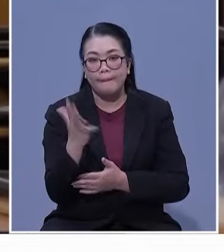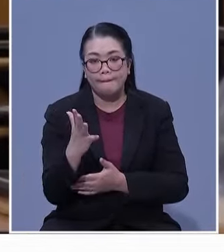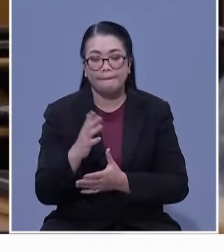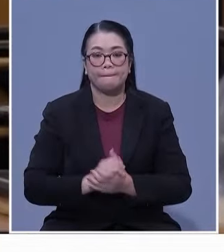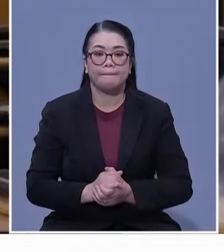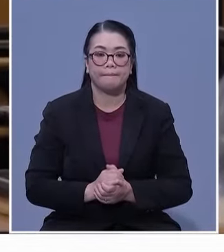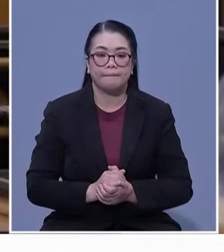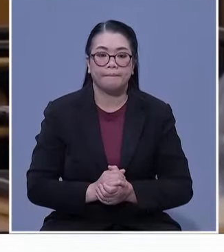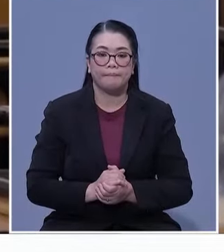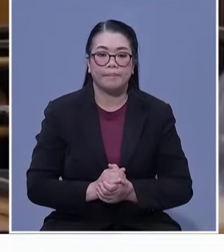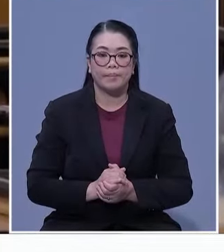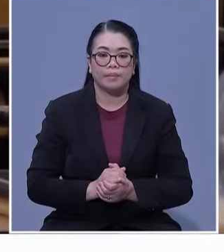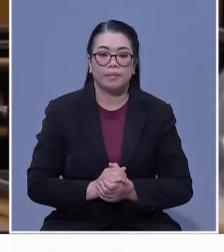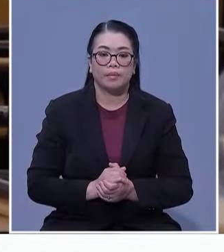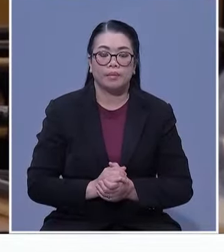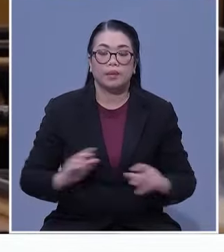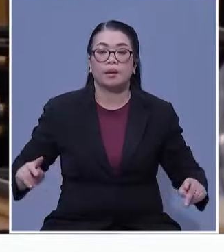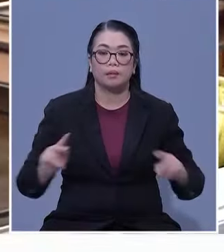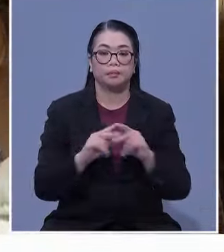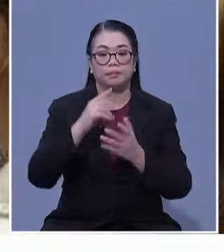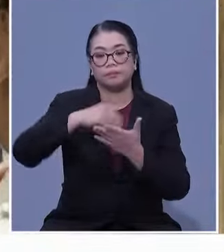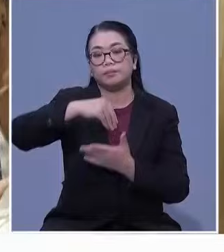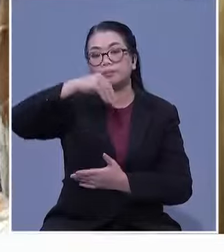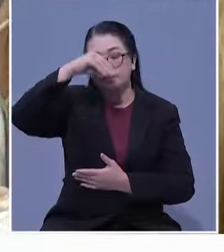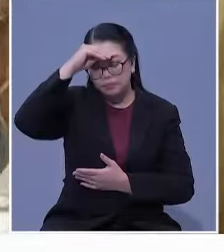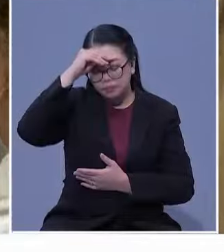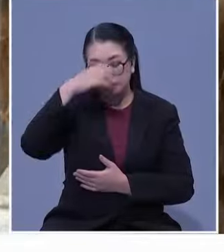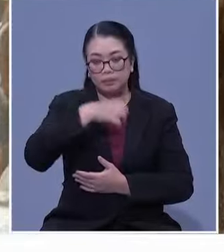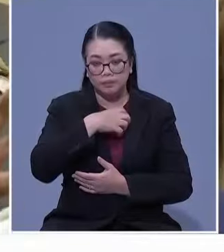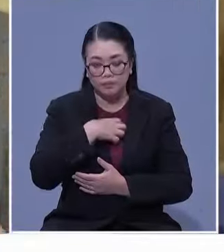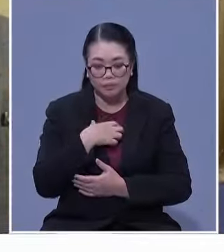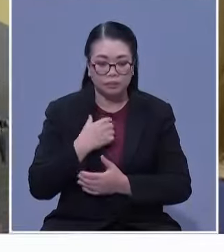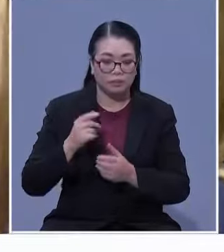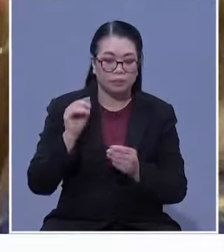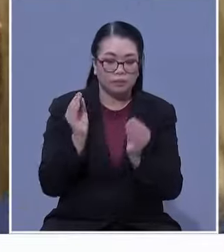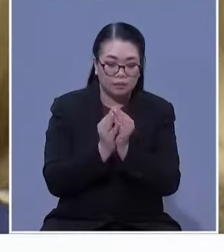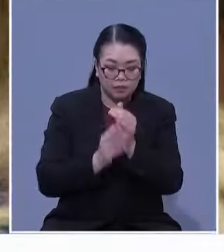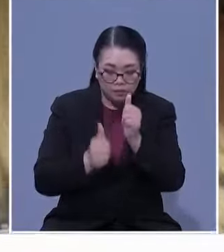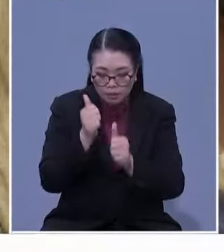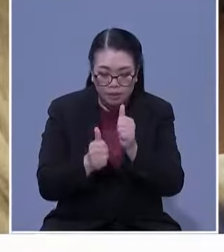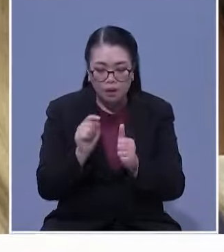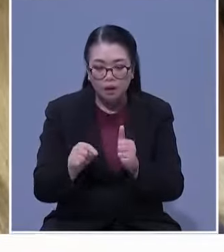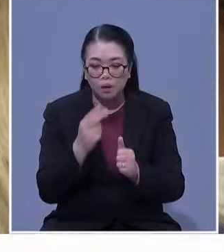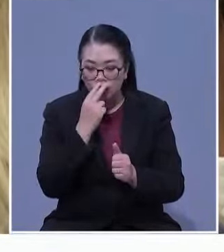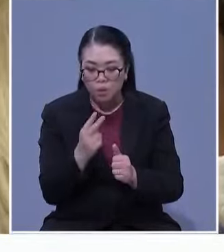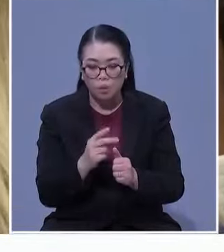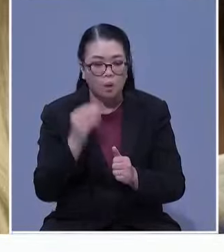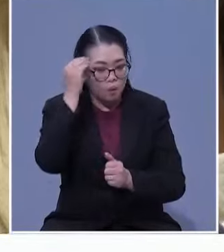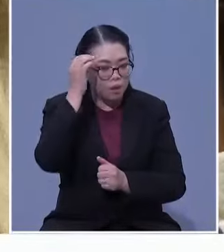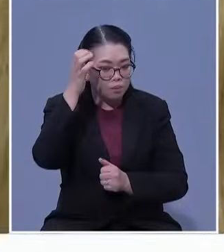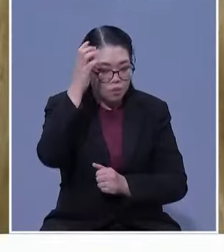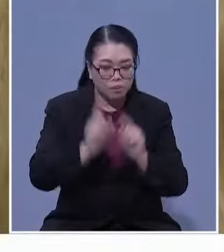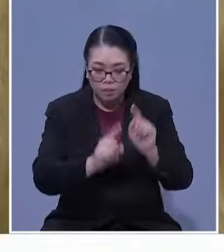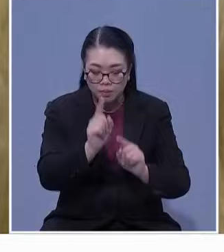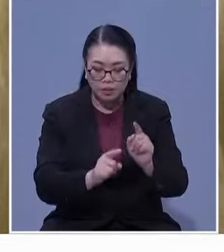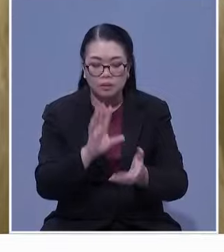เพิ่มพูนชิดชอบรัฐมนตรีว่าการกระทรวงศึกษาธิการต้องการปฏิวัติการศึกษาเนี่ยนะครับคุณสมพงษ์ก็บอกว่าต้องเริ่มจากการ